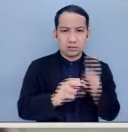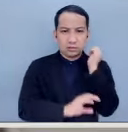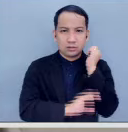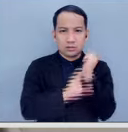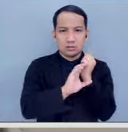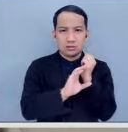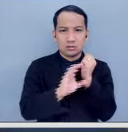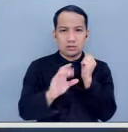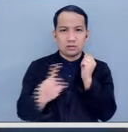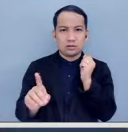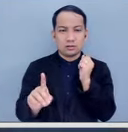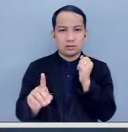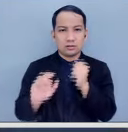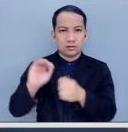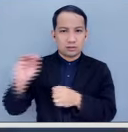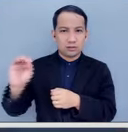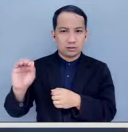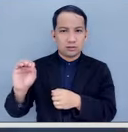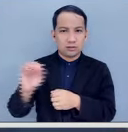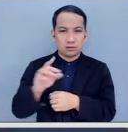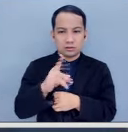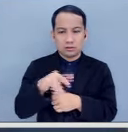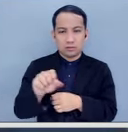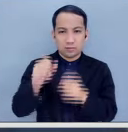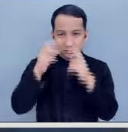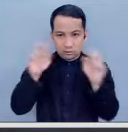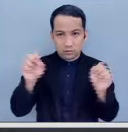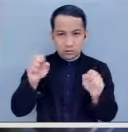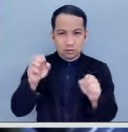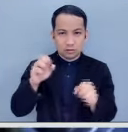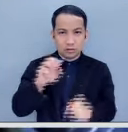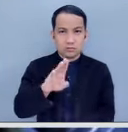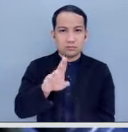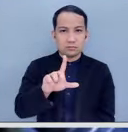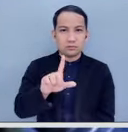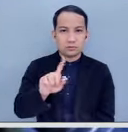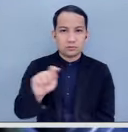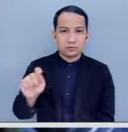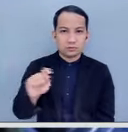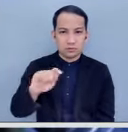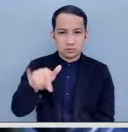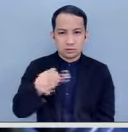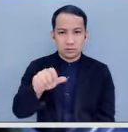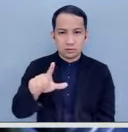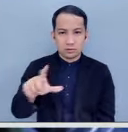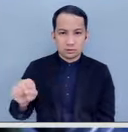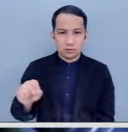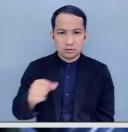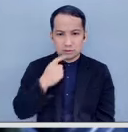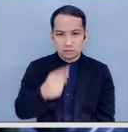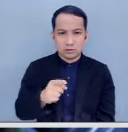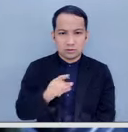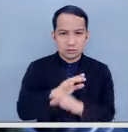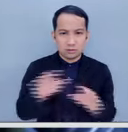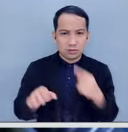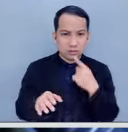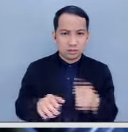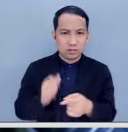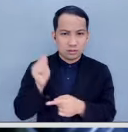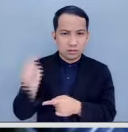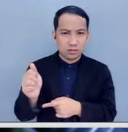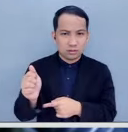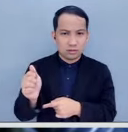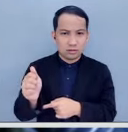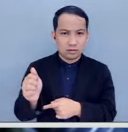na pagmamay-ari ni Dapitan Mayor Bullet halos host Kahit minsan hindi ko sinabi na si